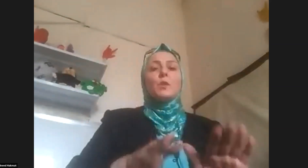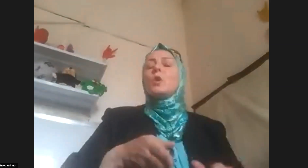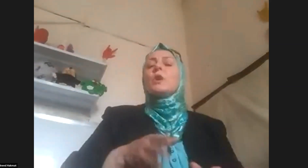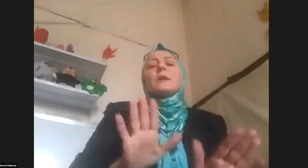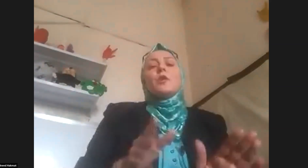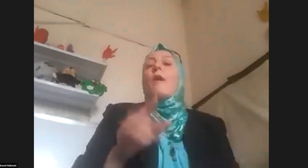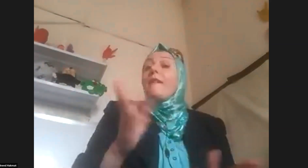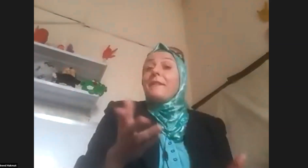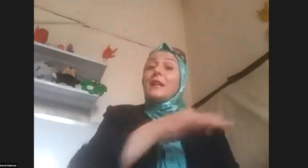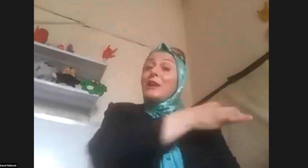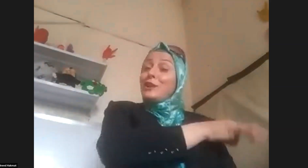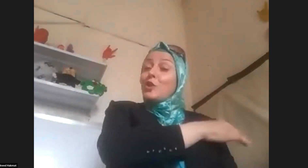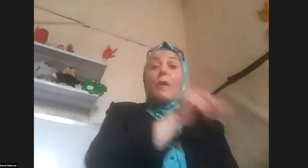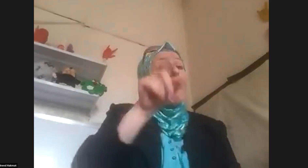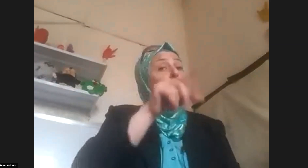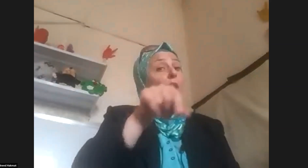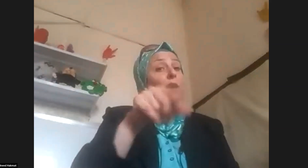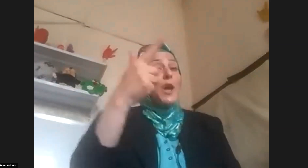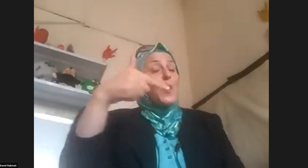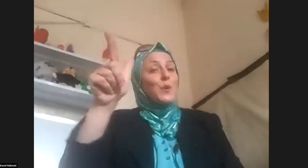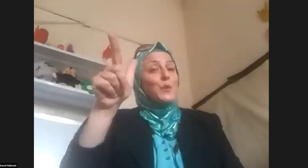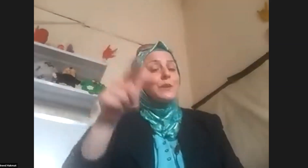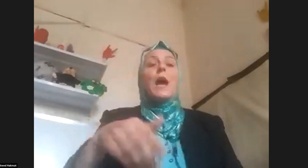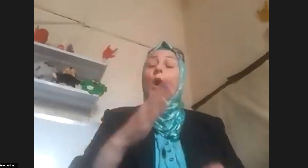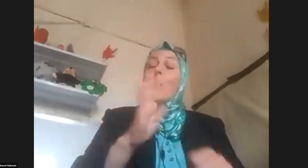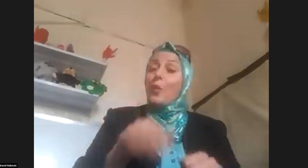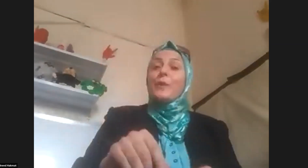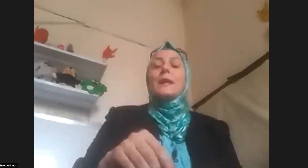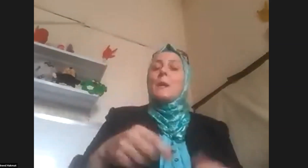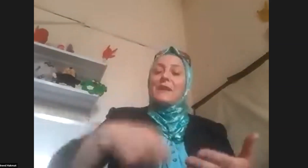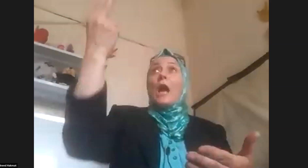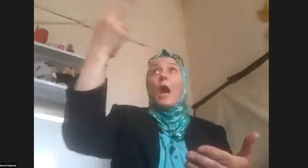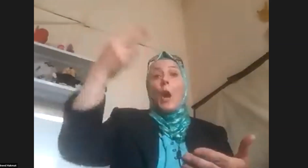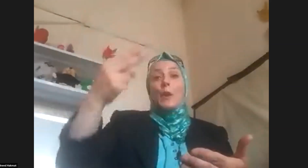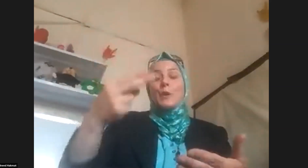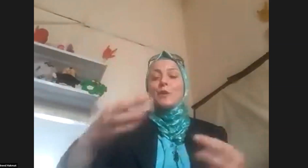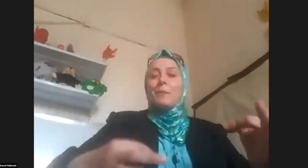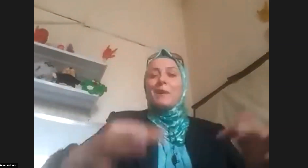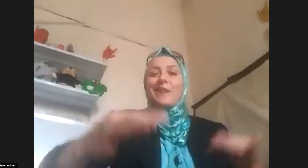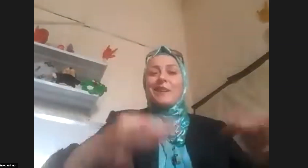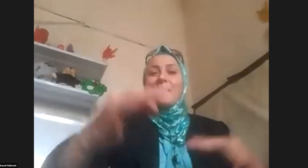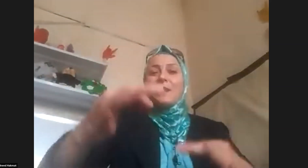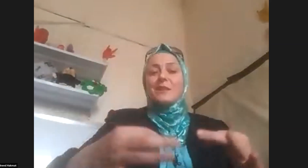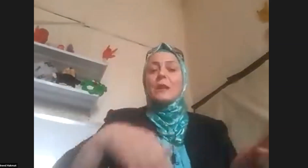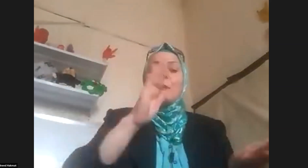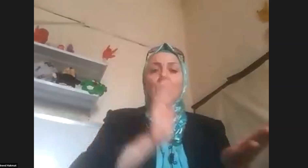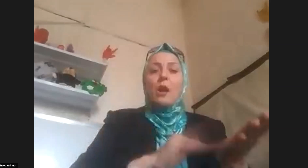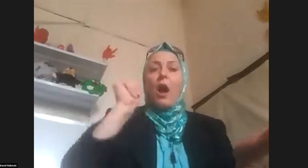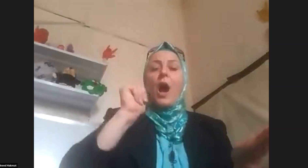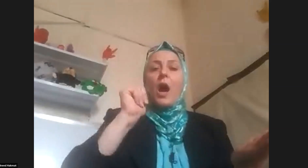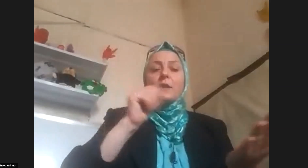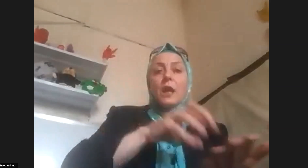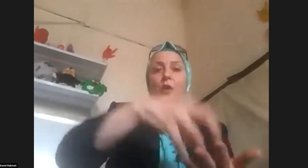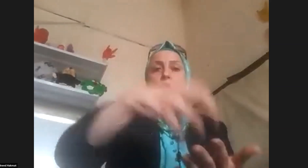مع بذل الجهود القصوى أنه نرسم سيناريوهات بتضمن تقليل خطر العدوى أو أي مخاطر حماية